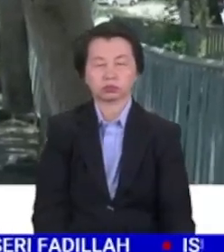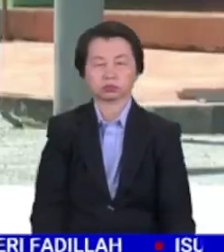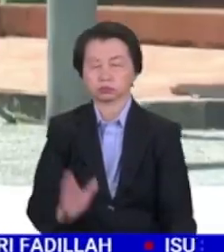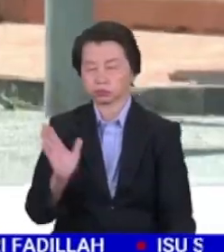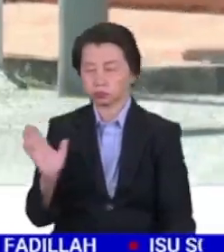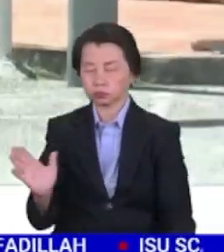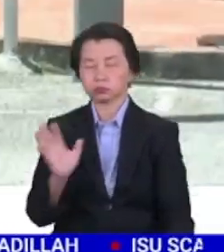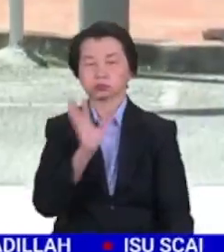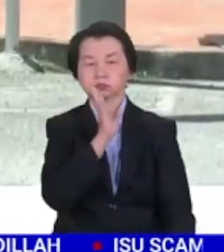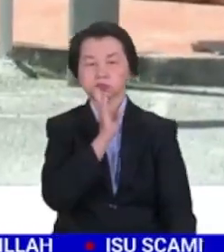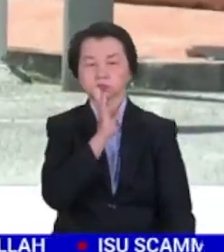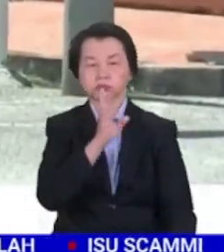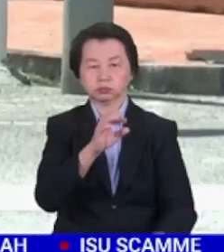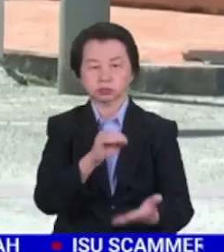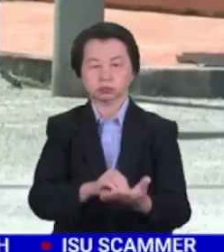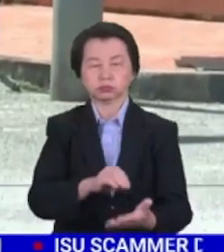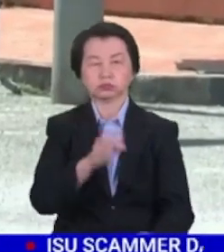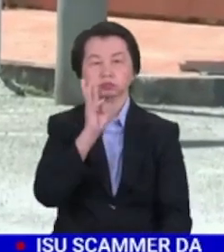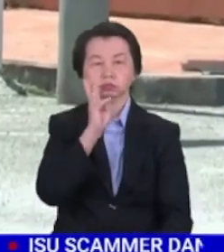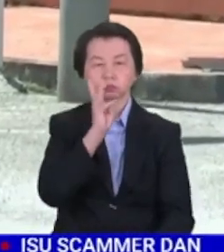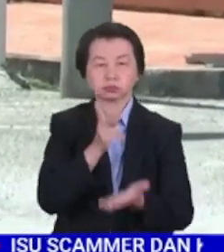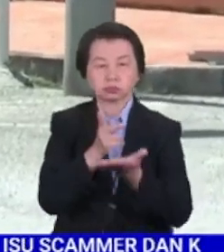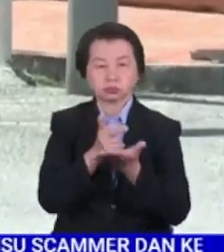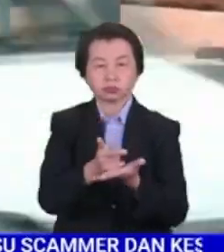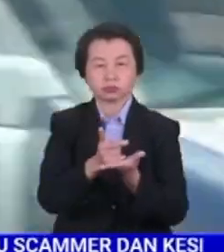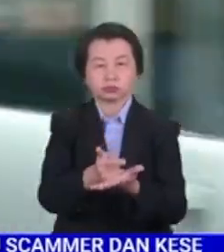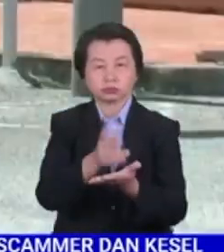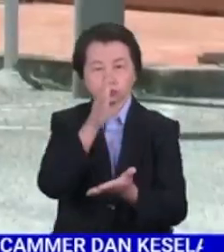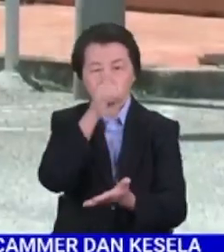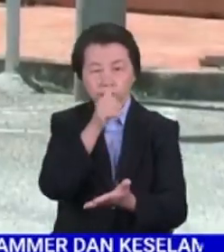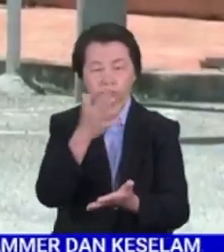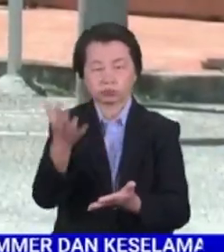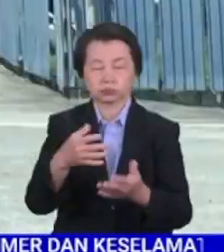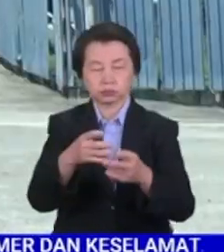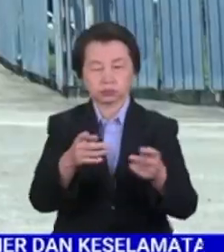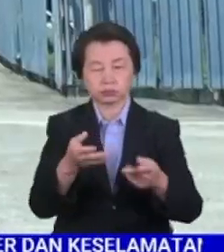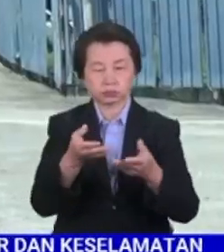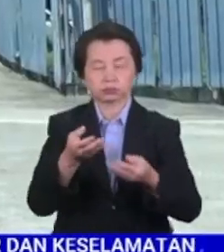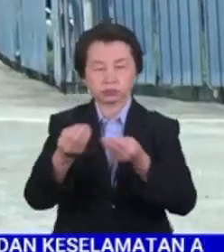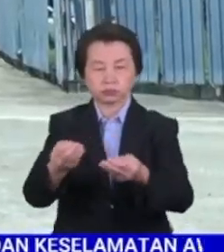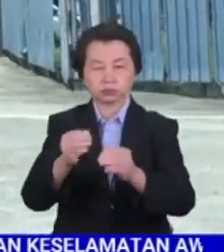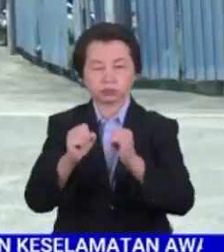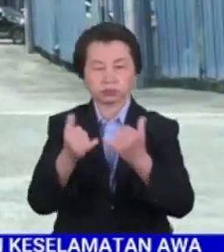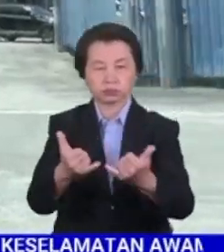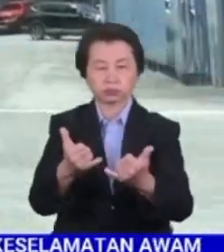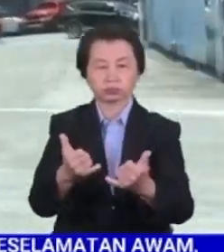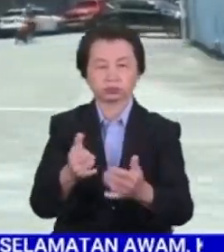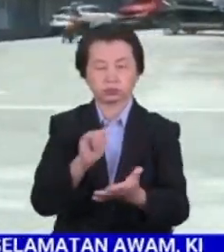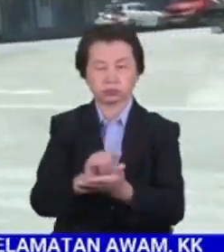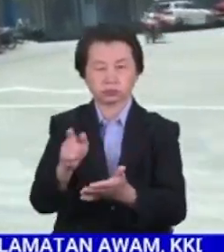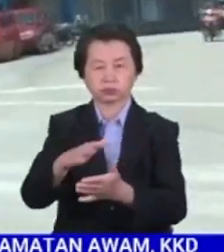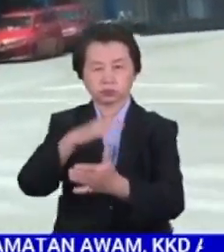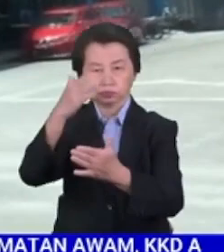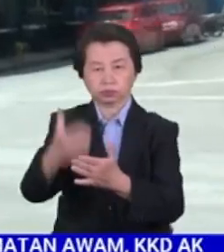Beliau berkata demikian di Seri Negeri Air Keruh. Sebelum ini, premis yang masih diberikan perkhidmatan oleh syarikat konsesi